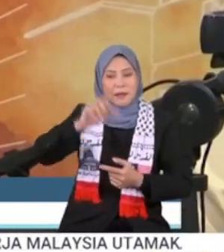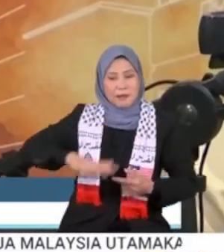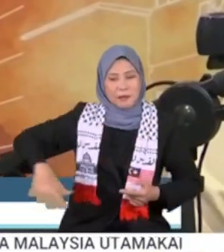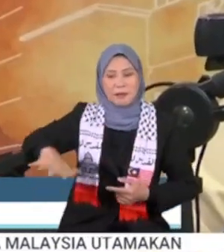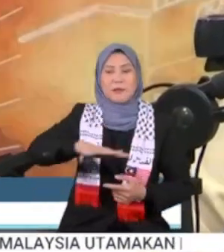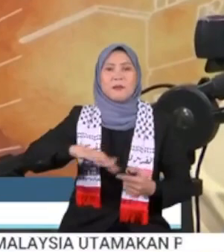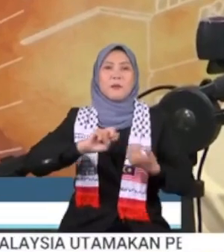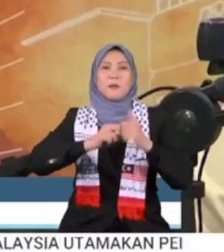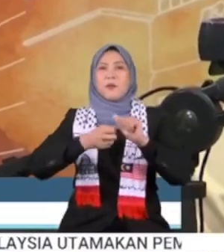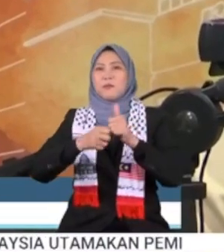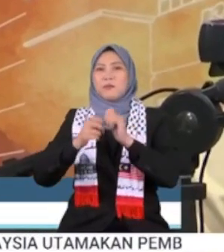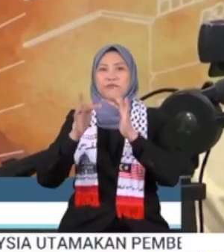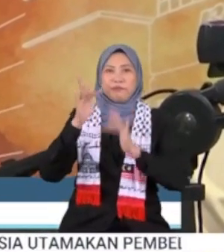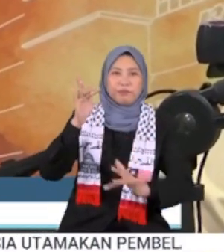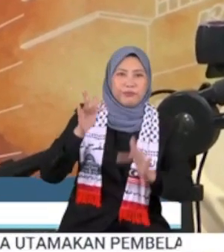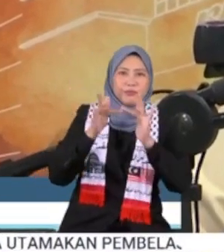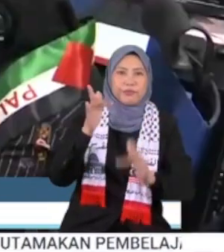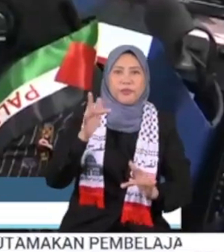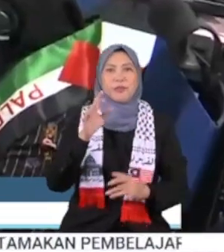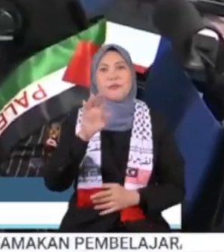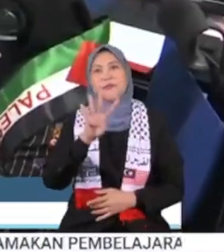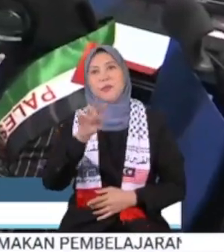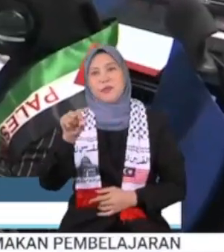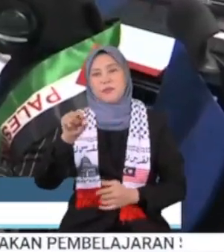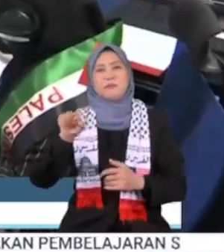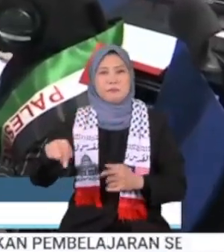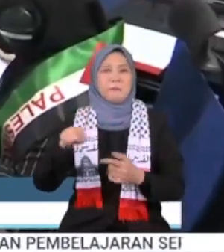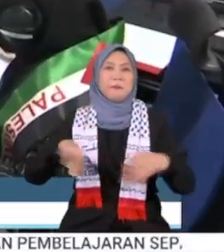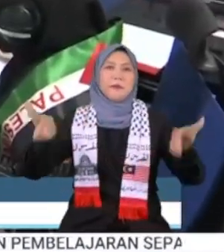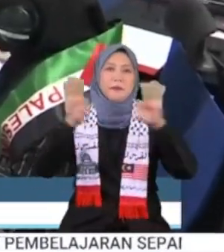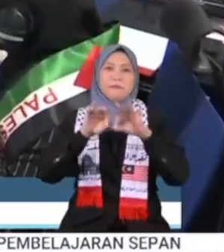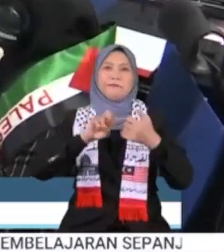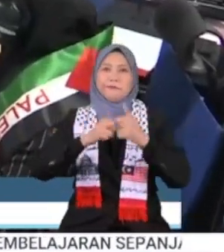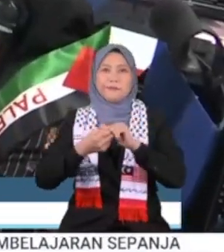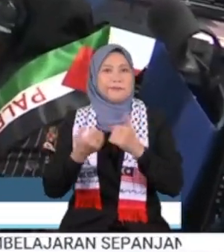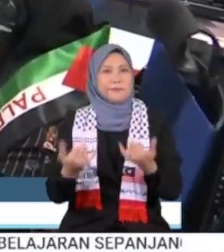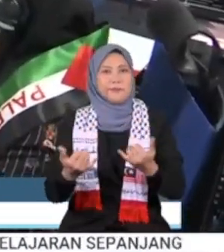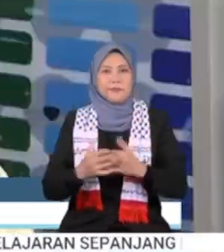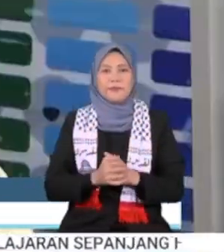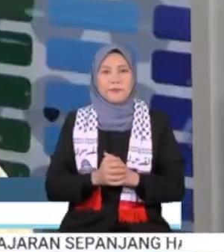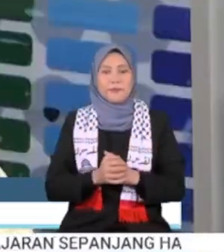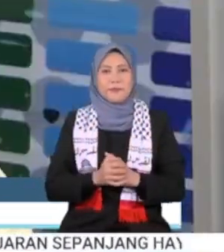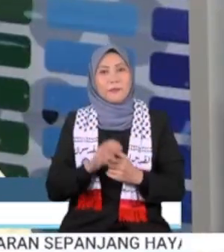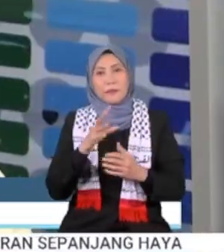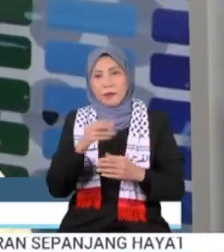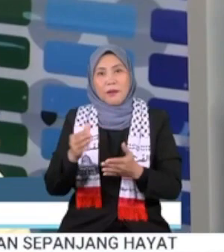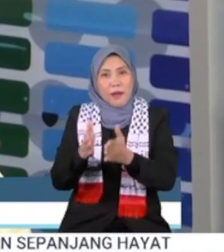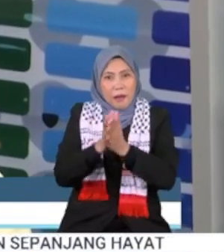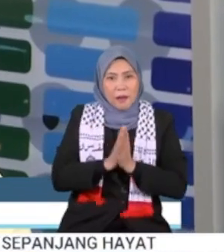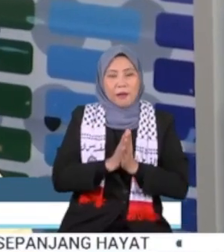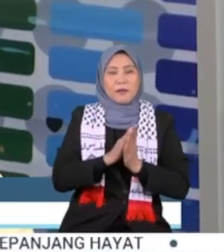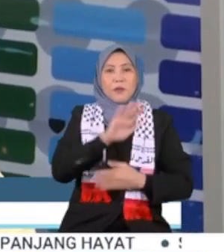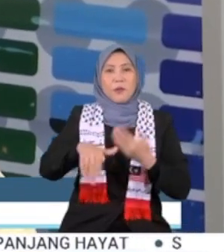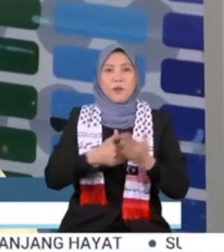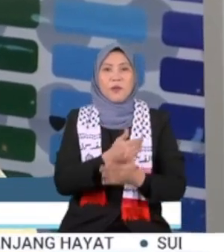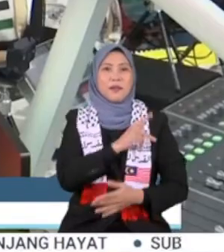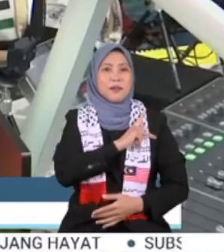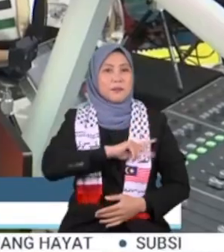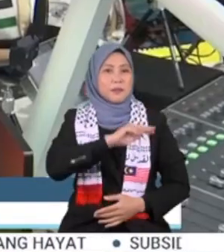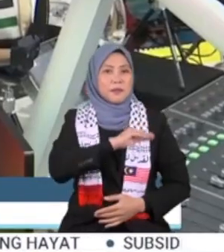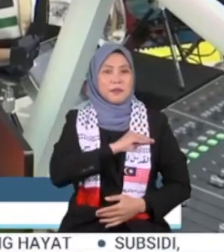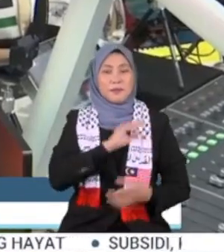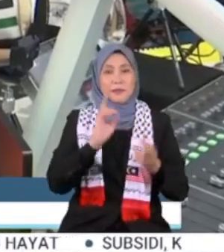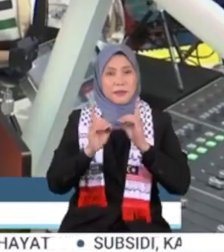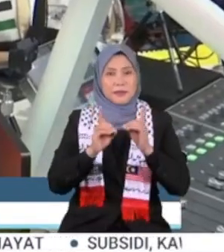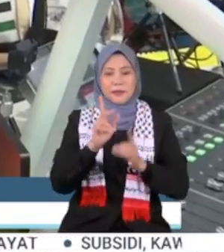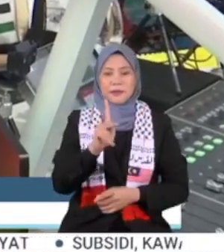masalah rangkaian 4G masih menjadi isu utama dalam perkembangan lain beliau meminta semua warga Kementerian komunikasi dan